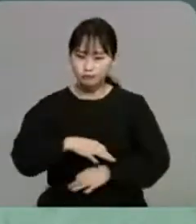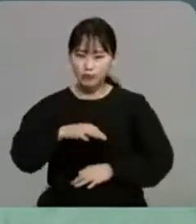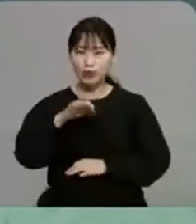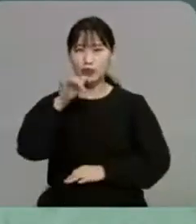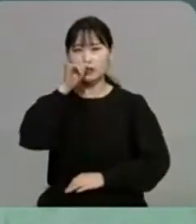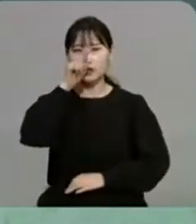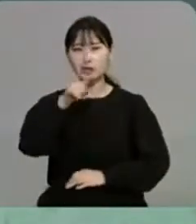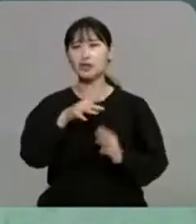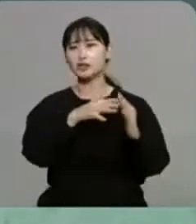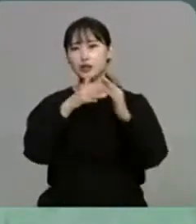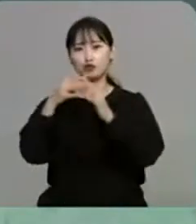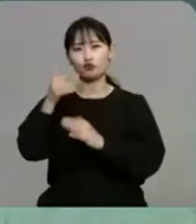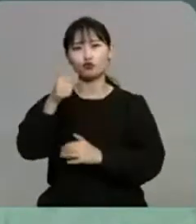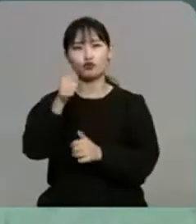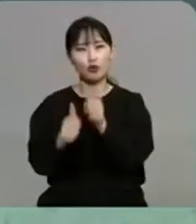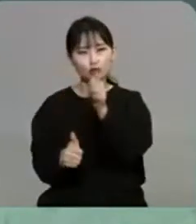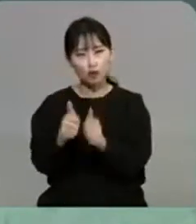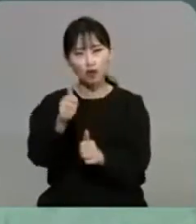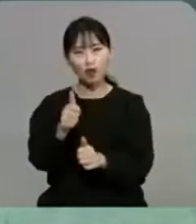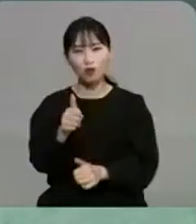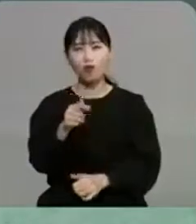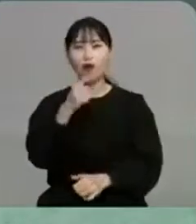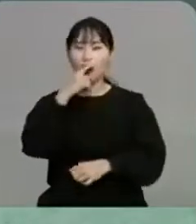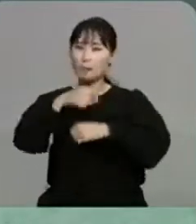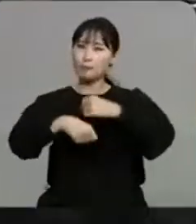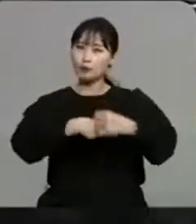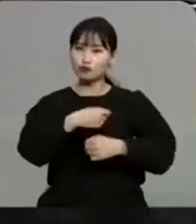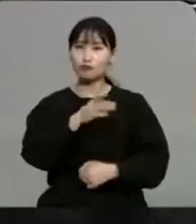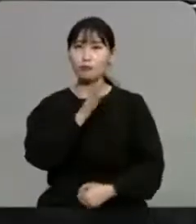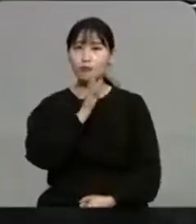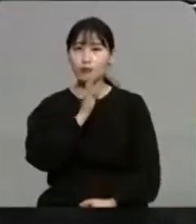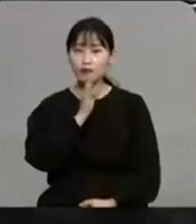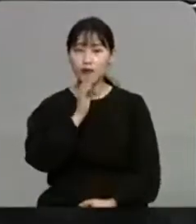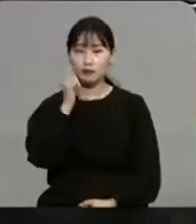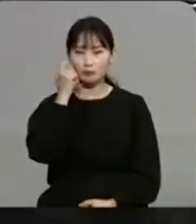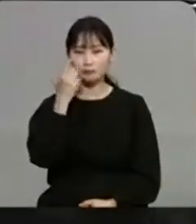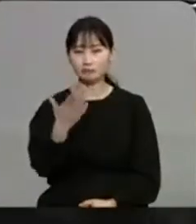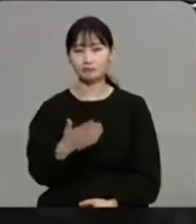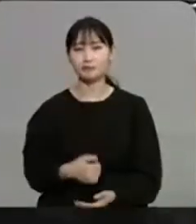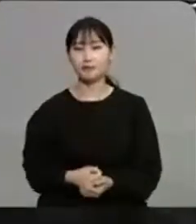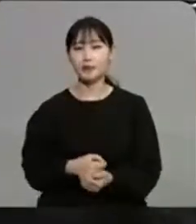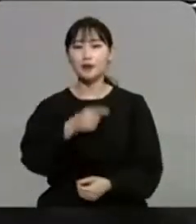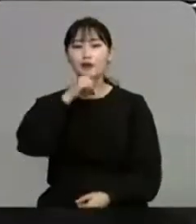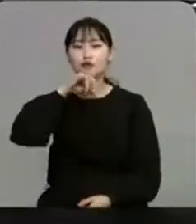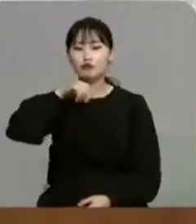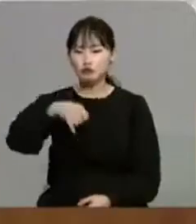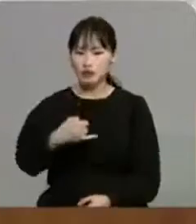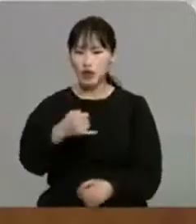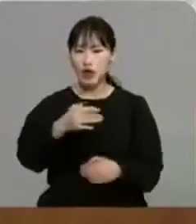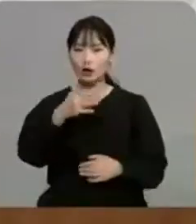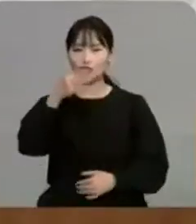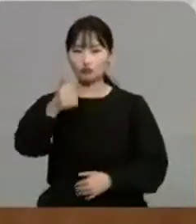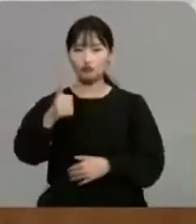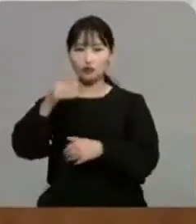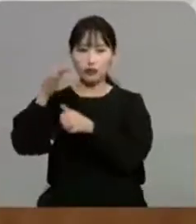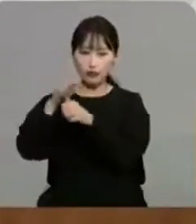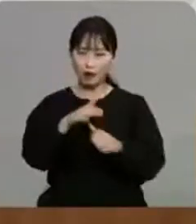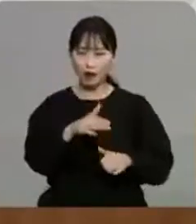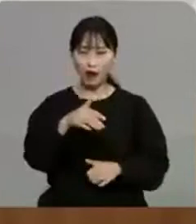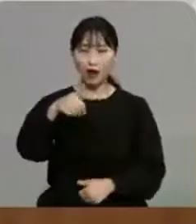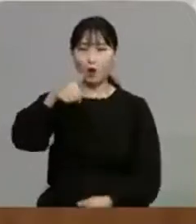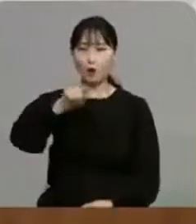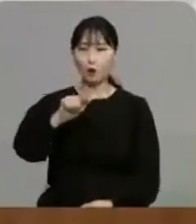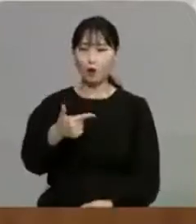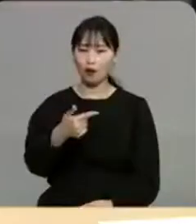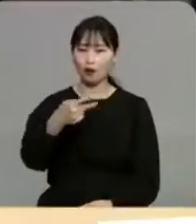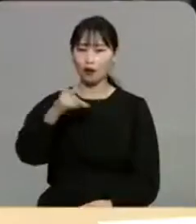과연 우리 당이 추구하고 매진하고 있는 민주적인 방법이에요 순천 분수 겸손을 스 탈락한 건 대형 후보도 비슷한 주장을